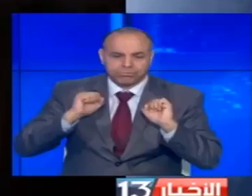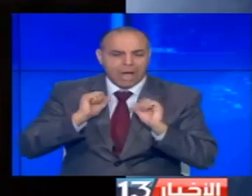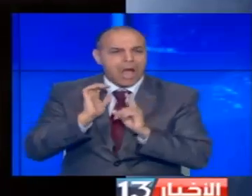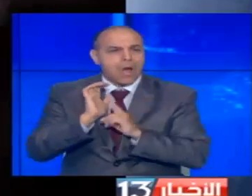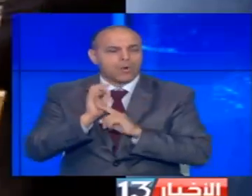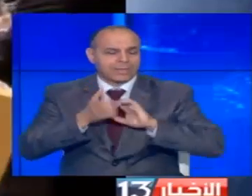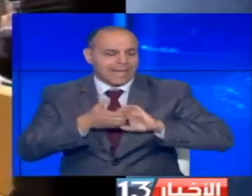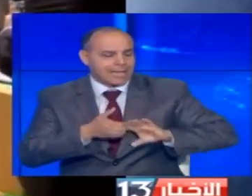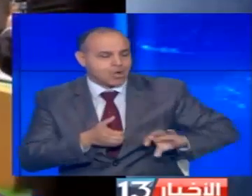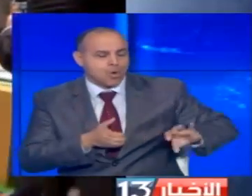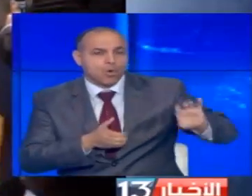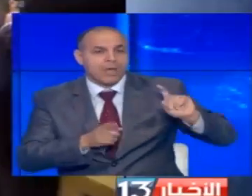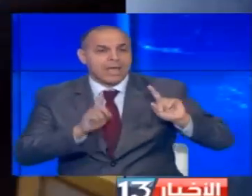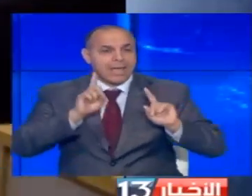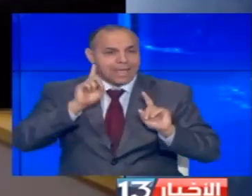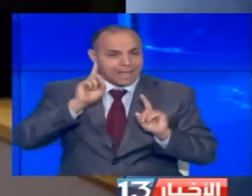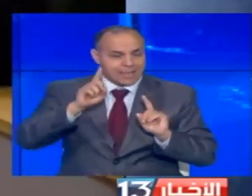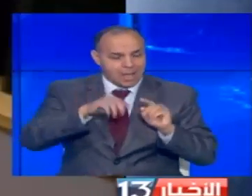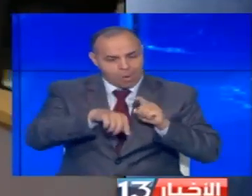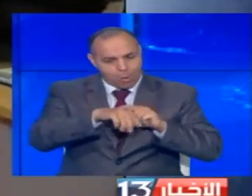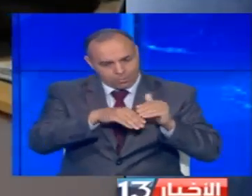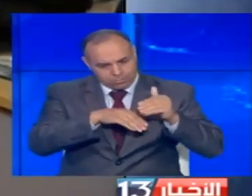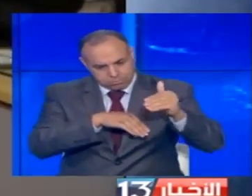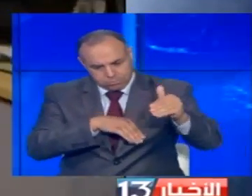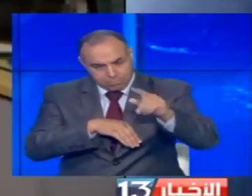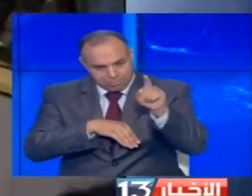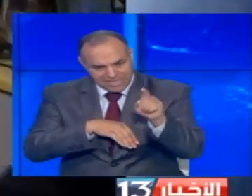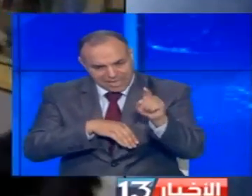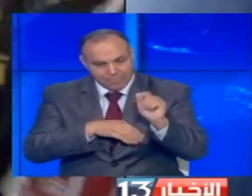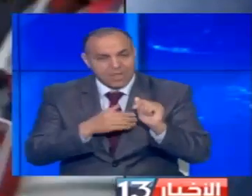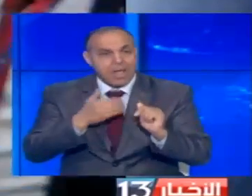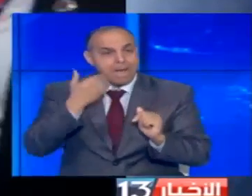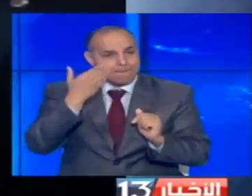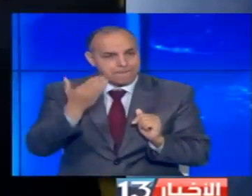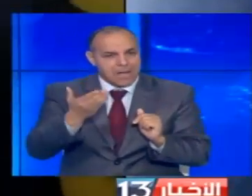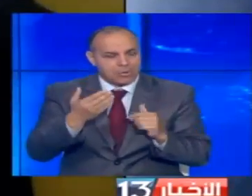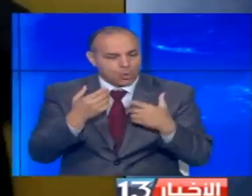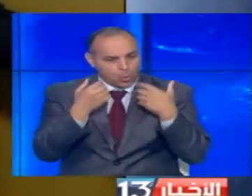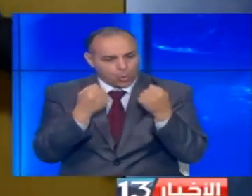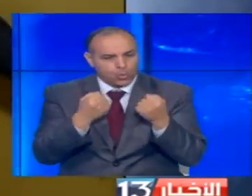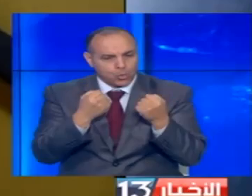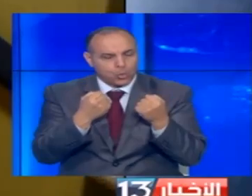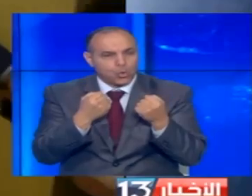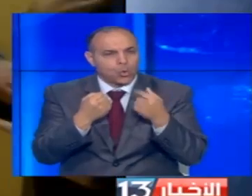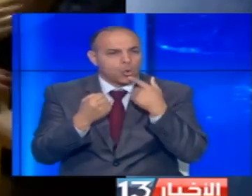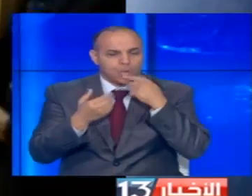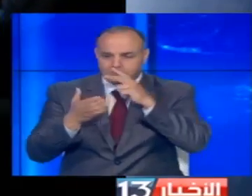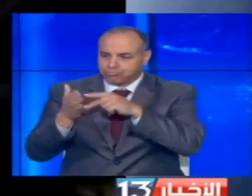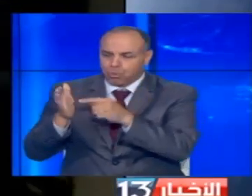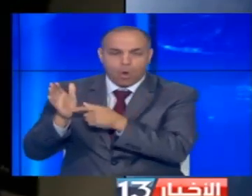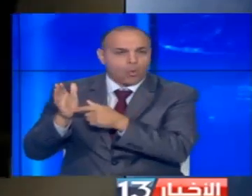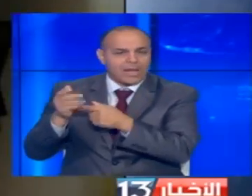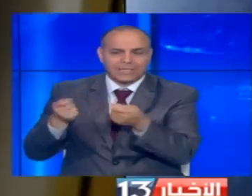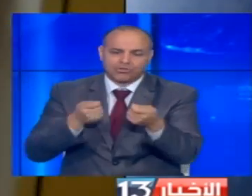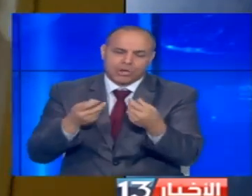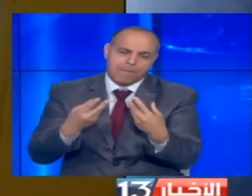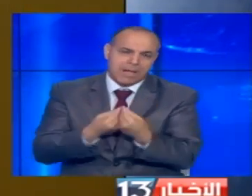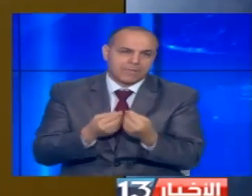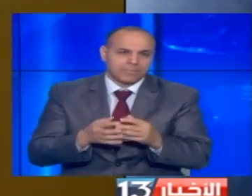الاتحاد الاوروبي الى اجل غير مسمى وستحدد تها على ابرام اتف اتفاقيات